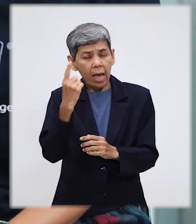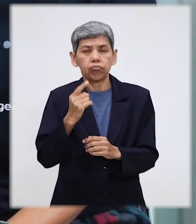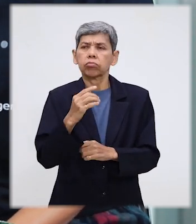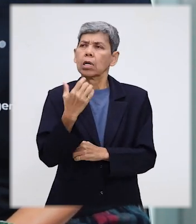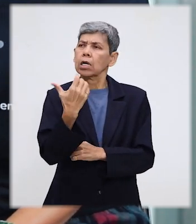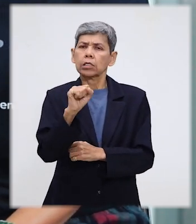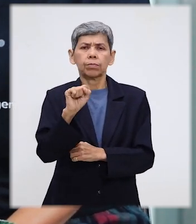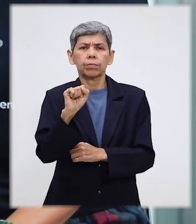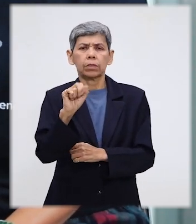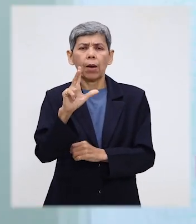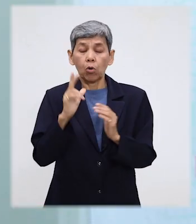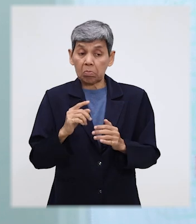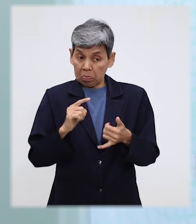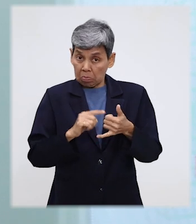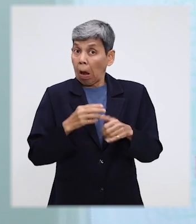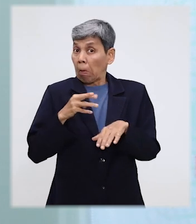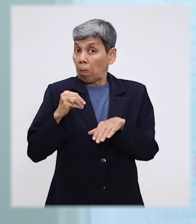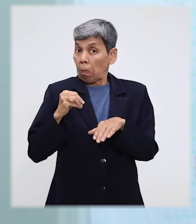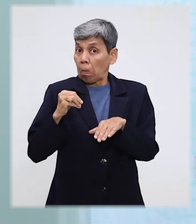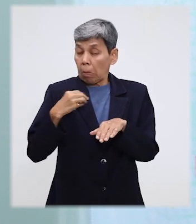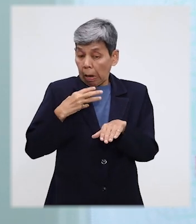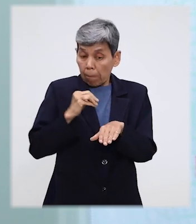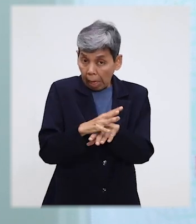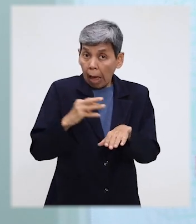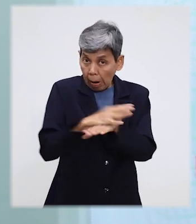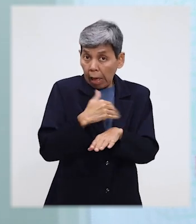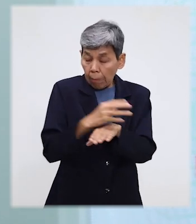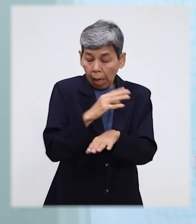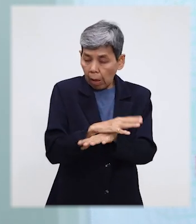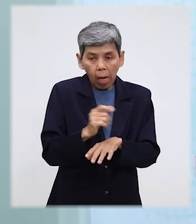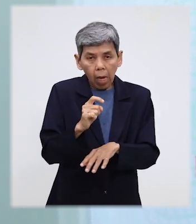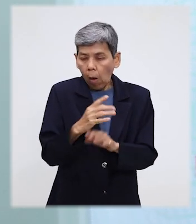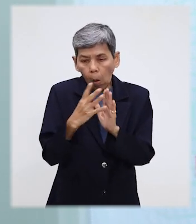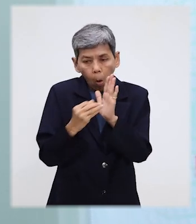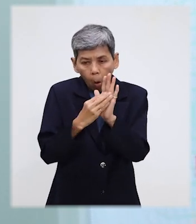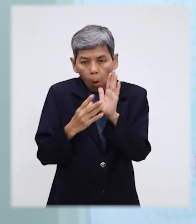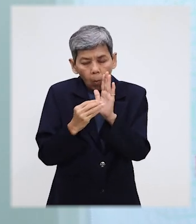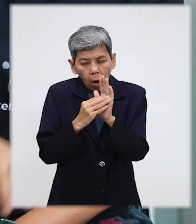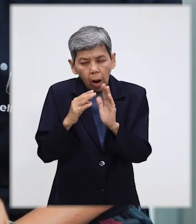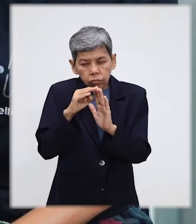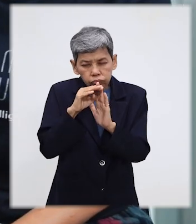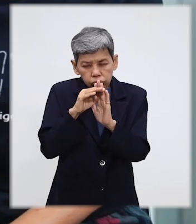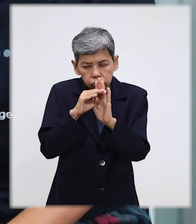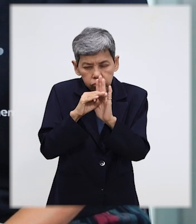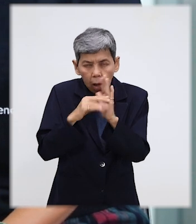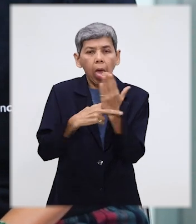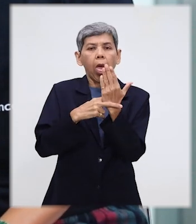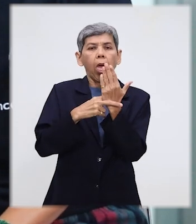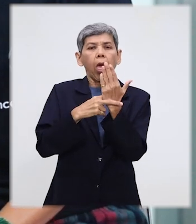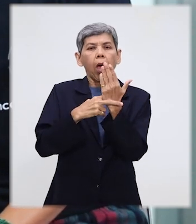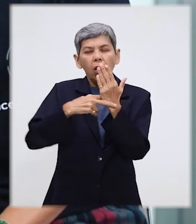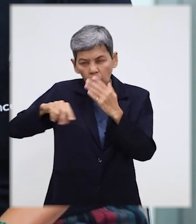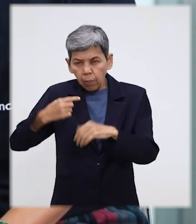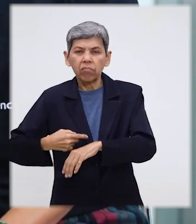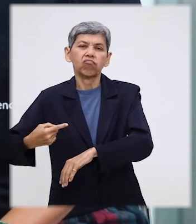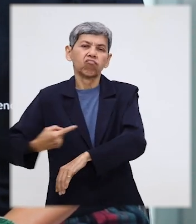นมีคนนึงเป็นมะเร็งเป็นมะเร็งแล้วก็ไม่สามารถอบรมจนครบโปรเซสได้เพราะว่าเขาต้องเ